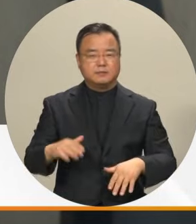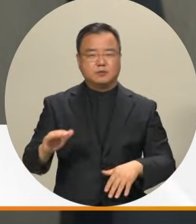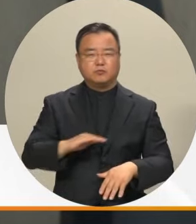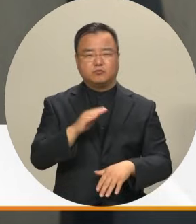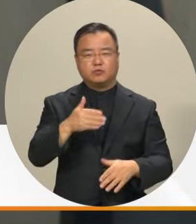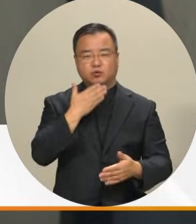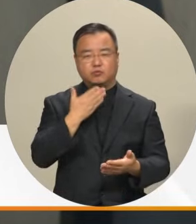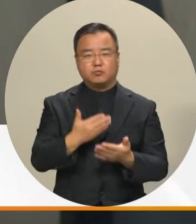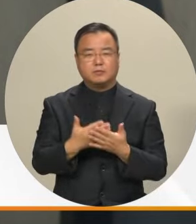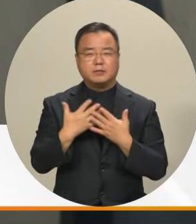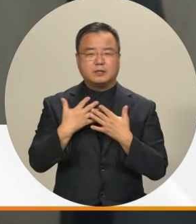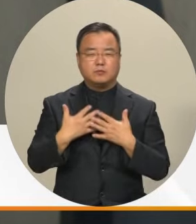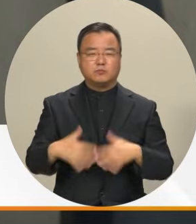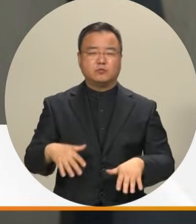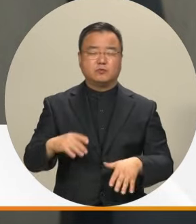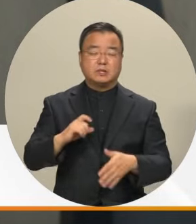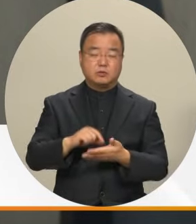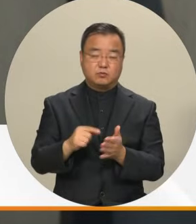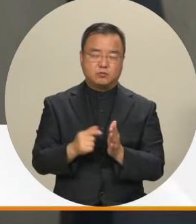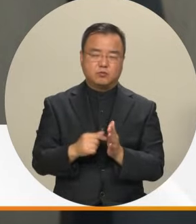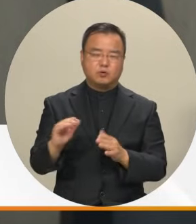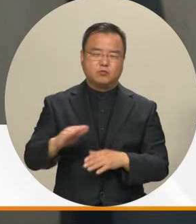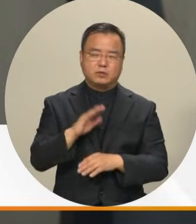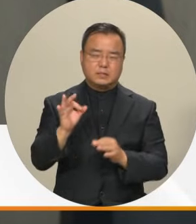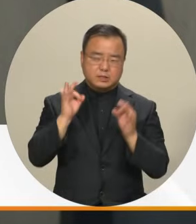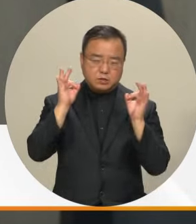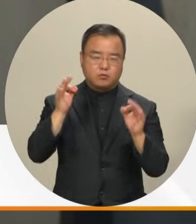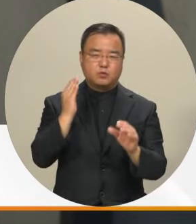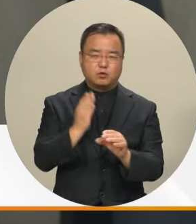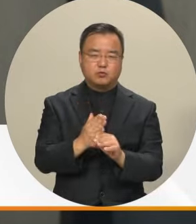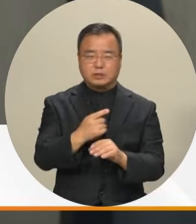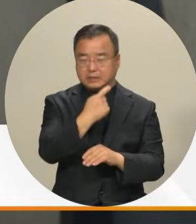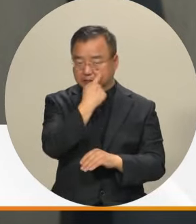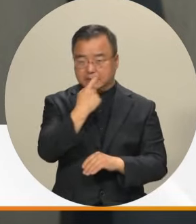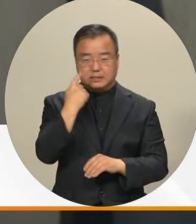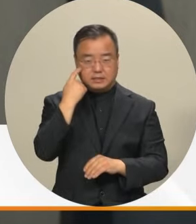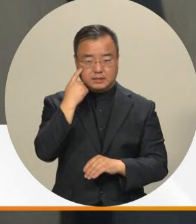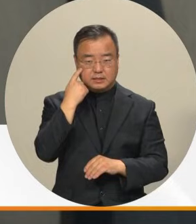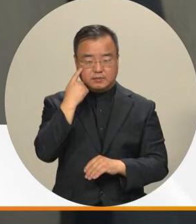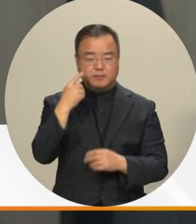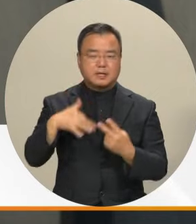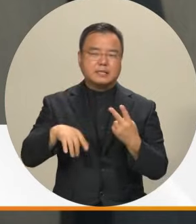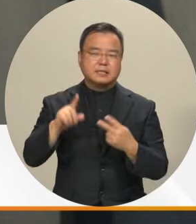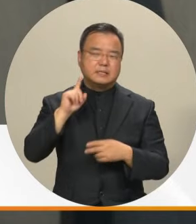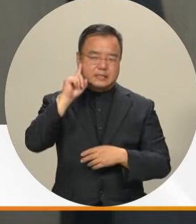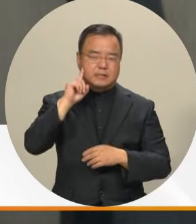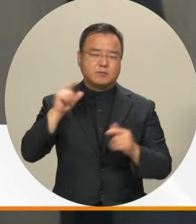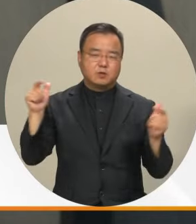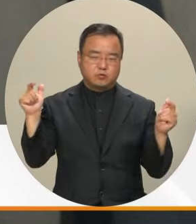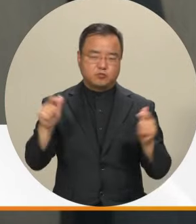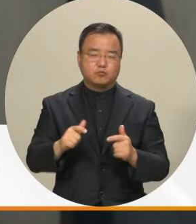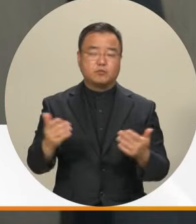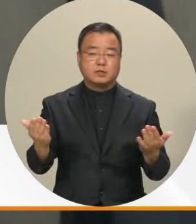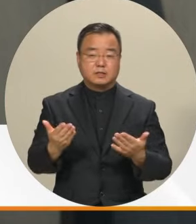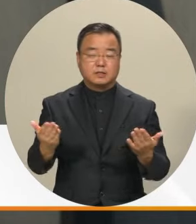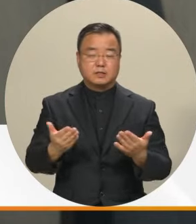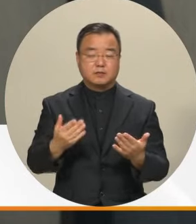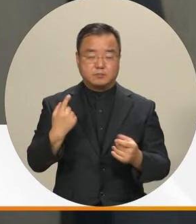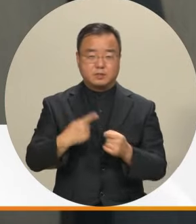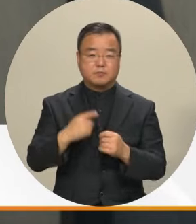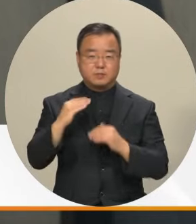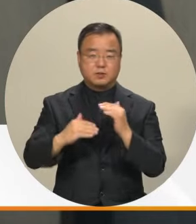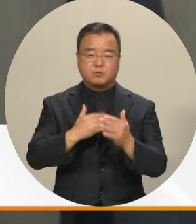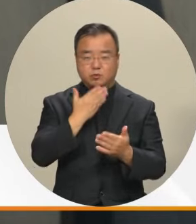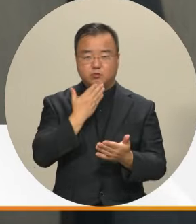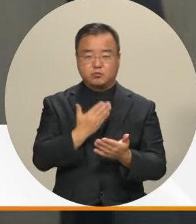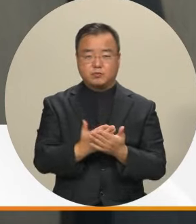무기력한 거는 손흥민 선수처럼 우리가 최선을 을 다하고 있다는 증거 2차 스트레스를 최소화하는게 좀 첫 번째 단계로